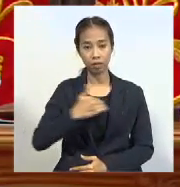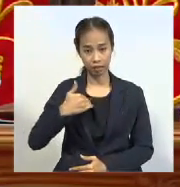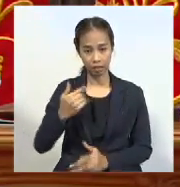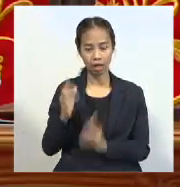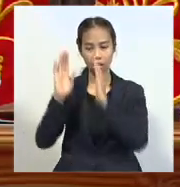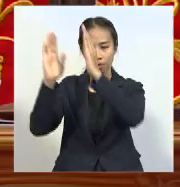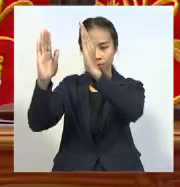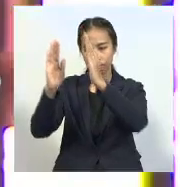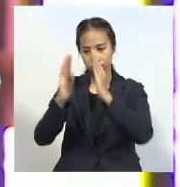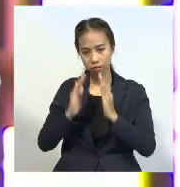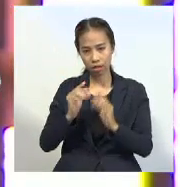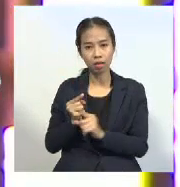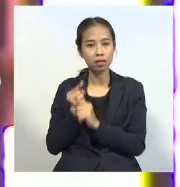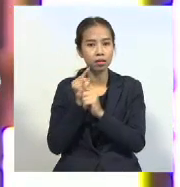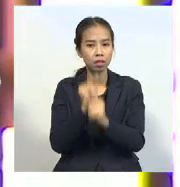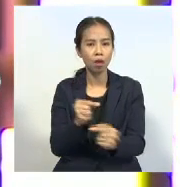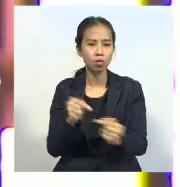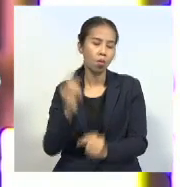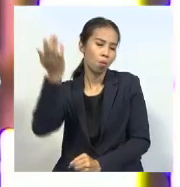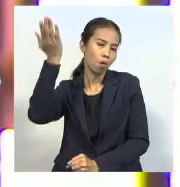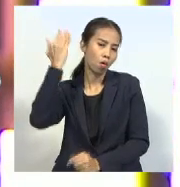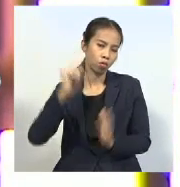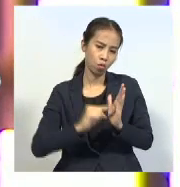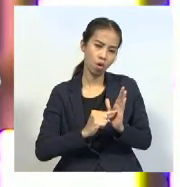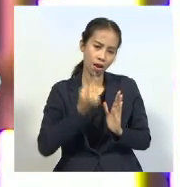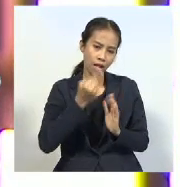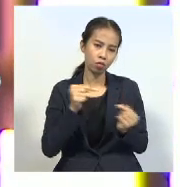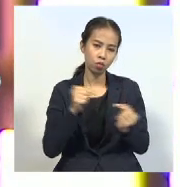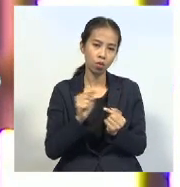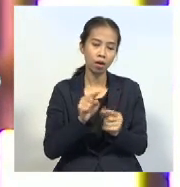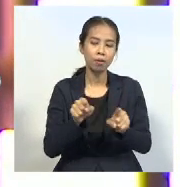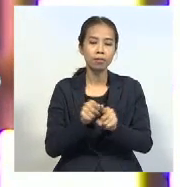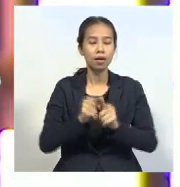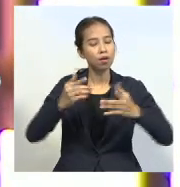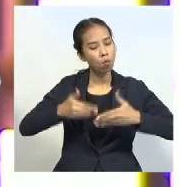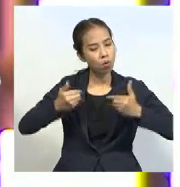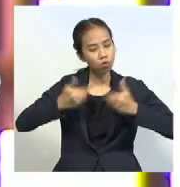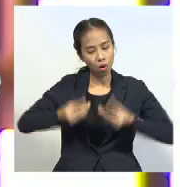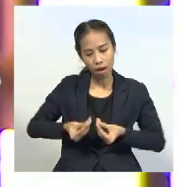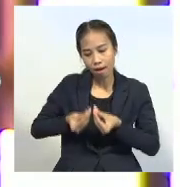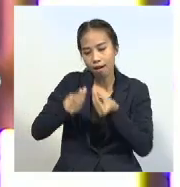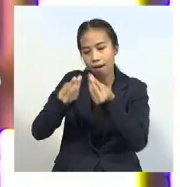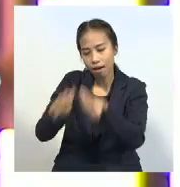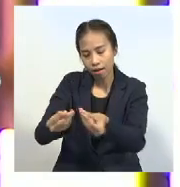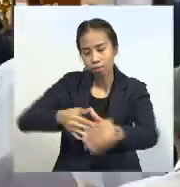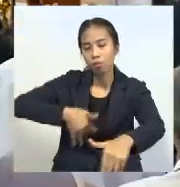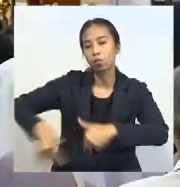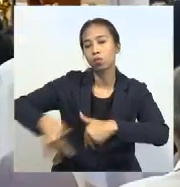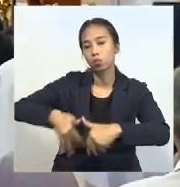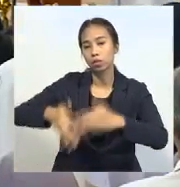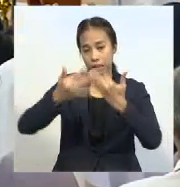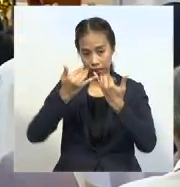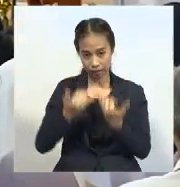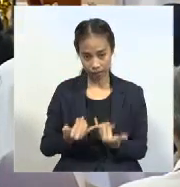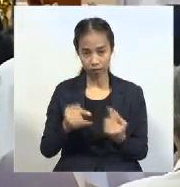ามแบบอย่างของมิชชันนารีในรุ่นแรกในการออกไปแบ่งปันความชื่นชมยินดีให้กับผู้คนพร้อมกันนี้ก็ได้ให้ปรับใช้ค